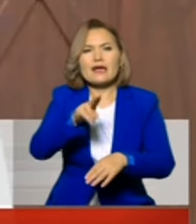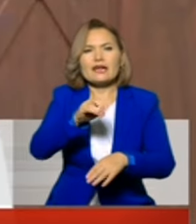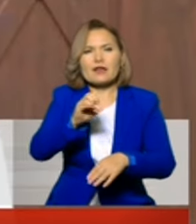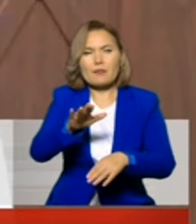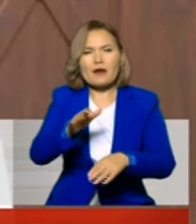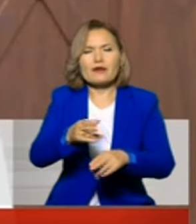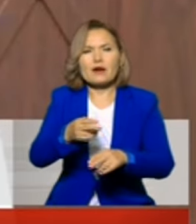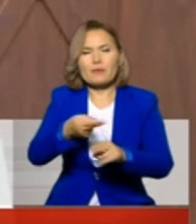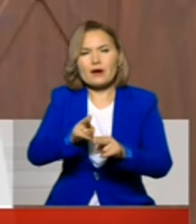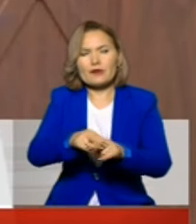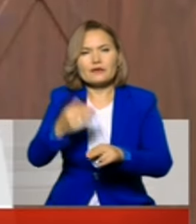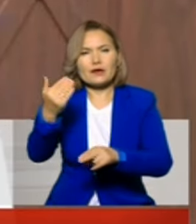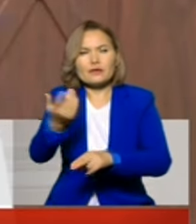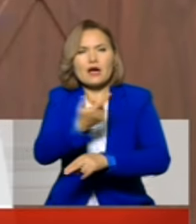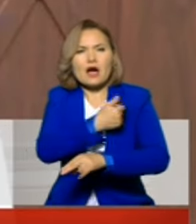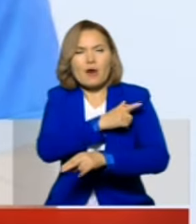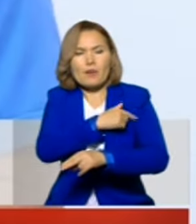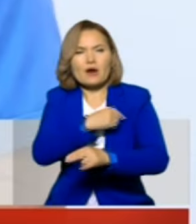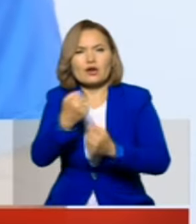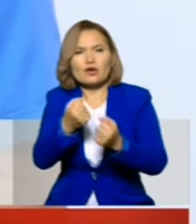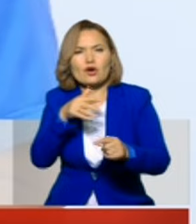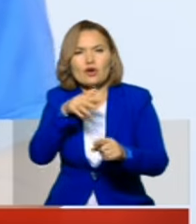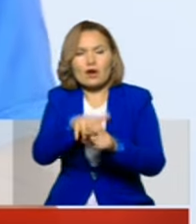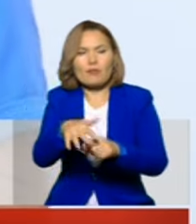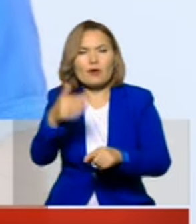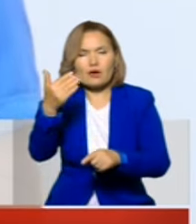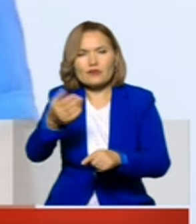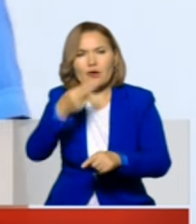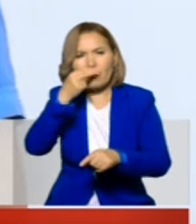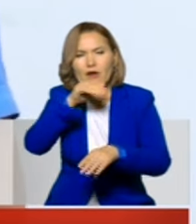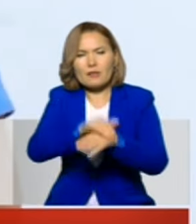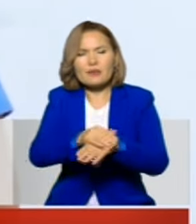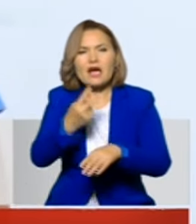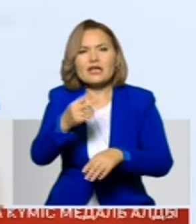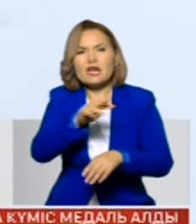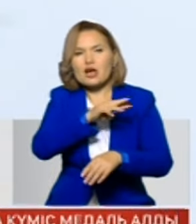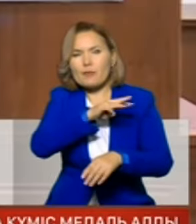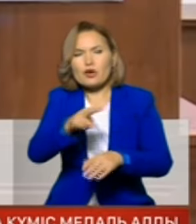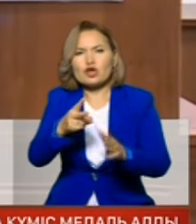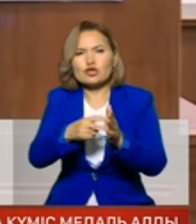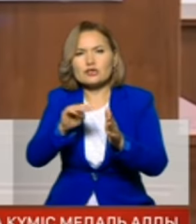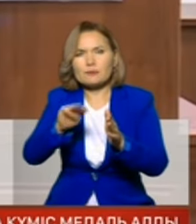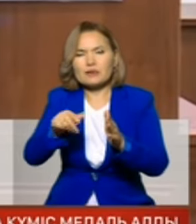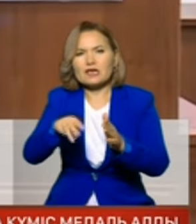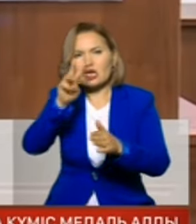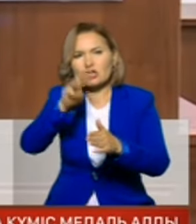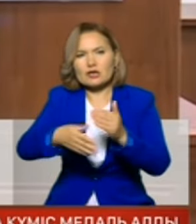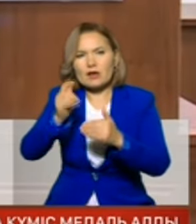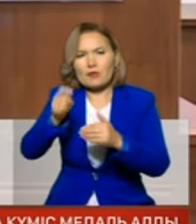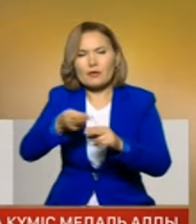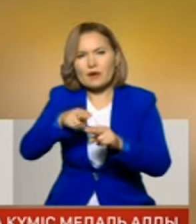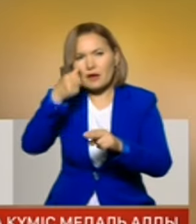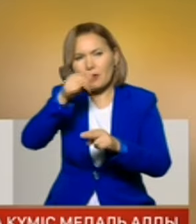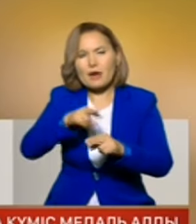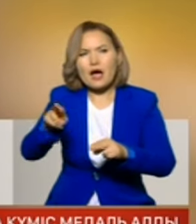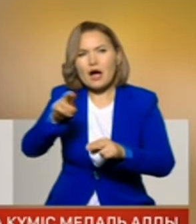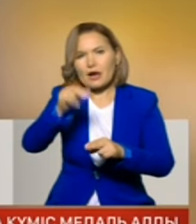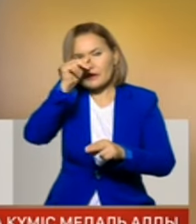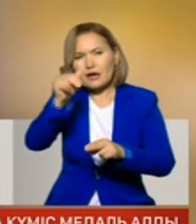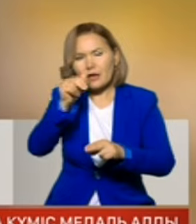Дәкебаев жәбірленуші тарапқа 2 миллион 700 мың теңге моральдық шығын төлейді. Естеріңізге сала кетсек, биыл қаңтар айында